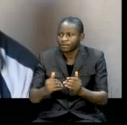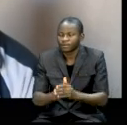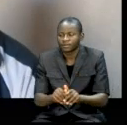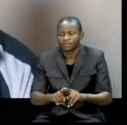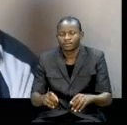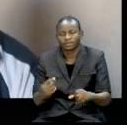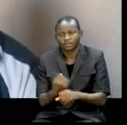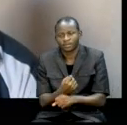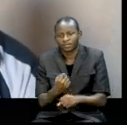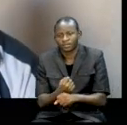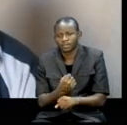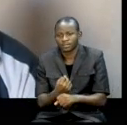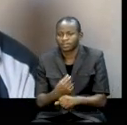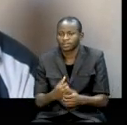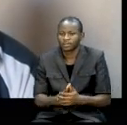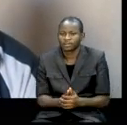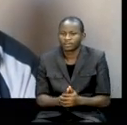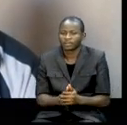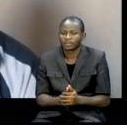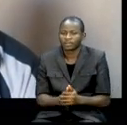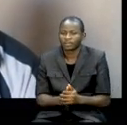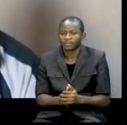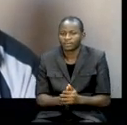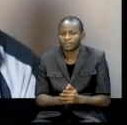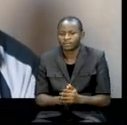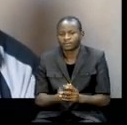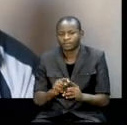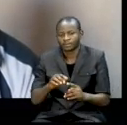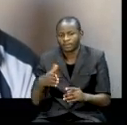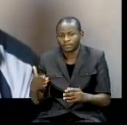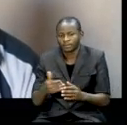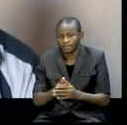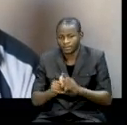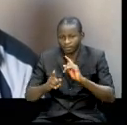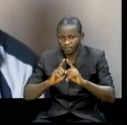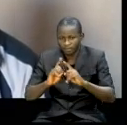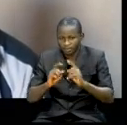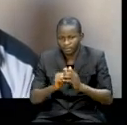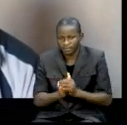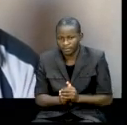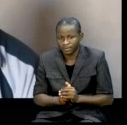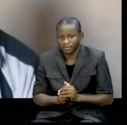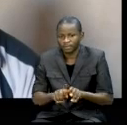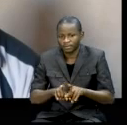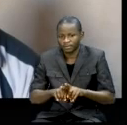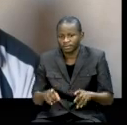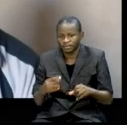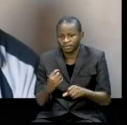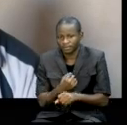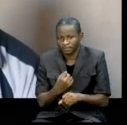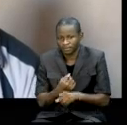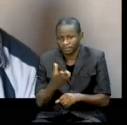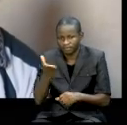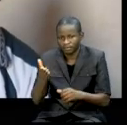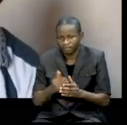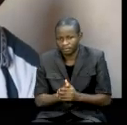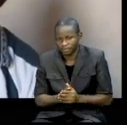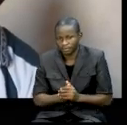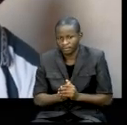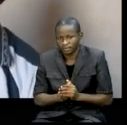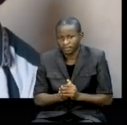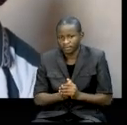vit au niveau de la cellule Polo. Nous comptons mettre le petit marché